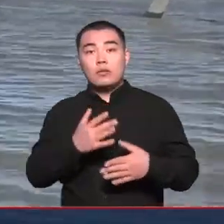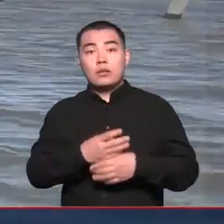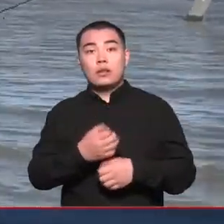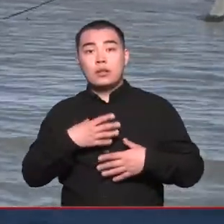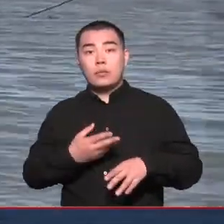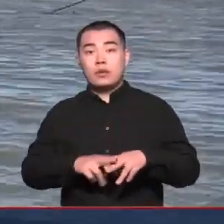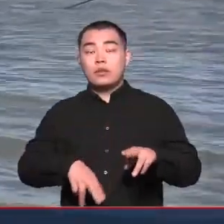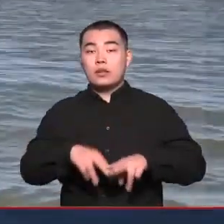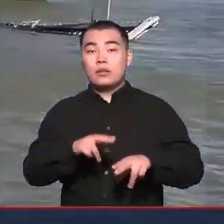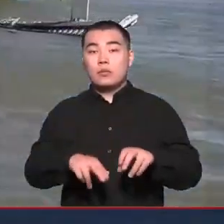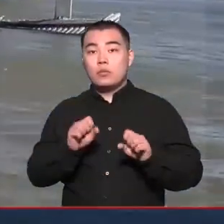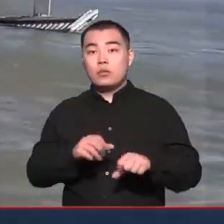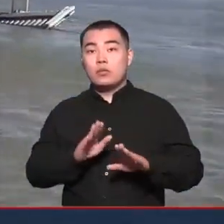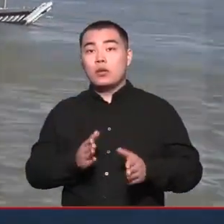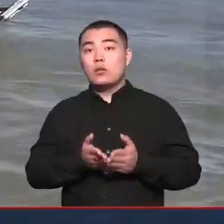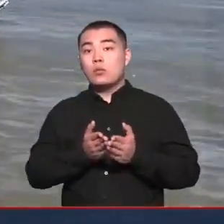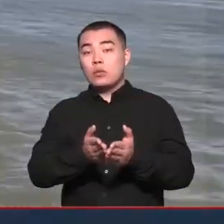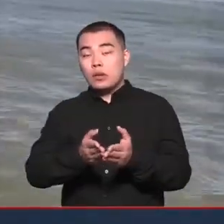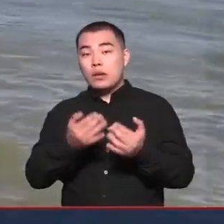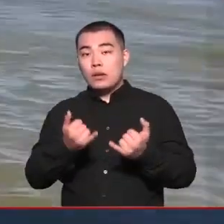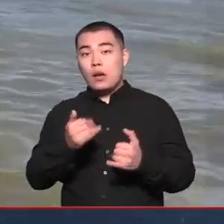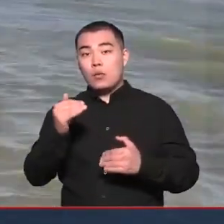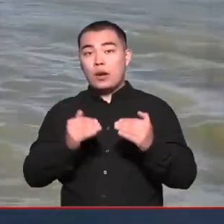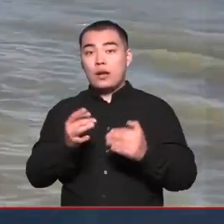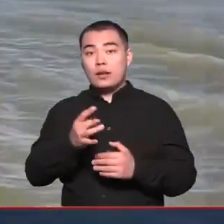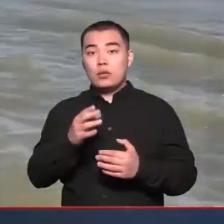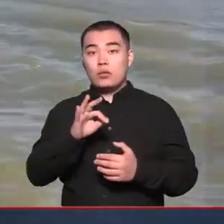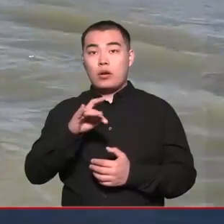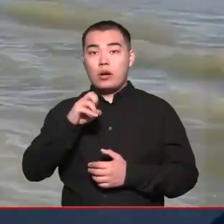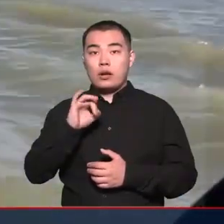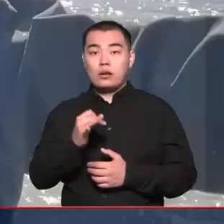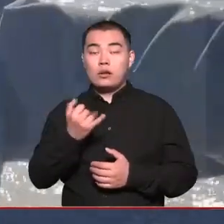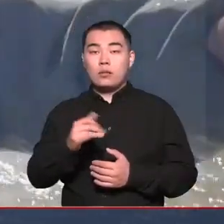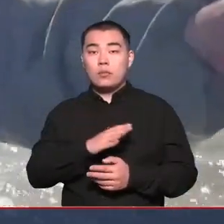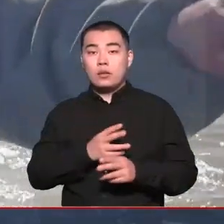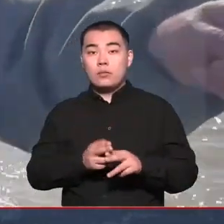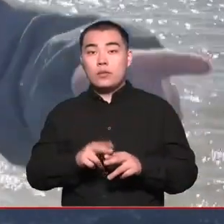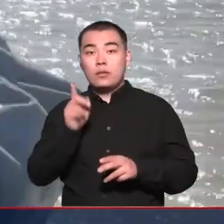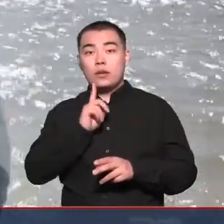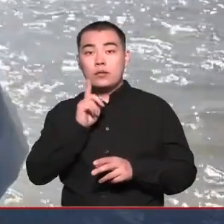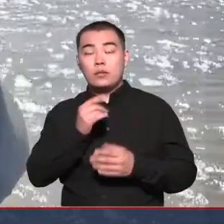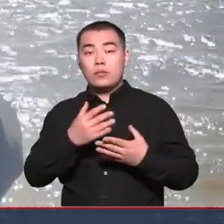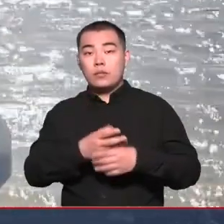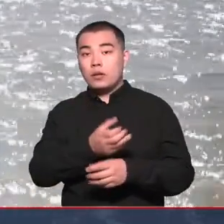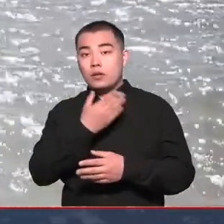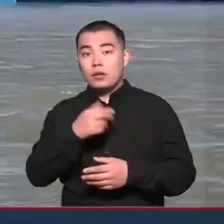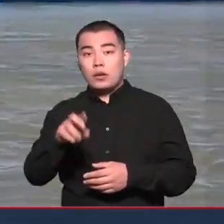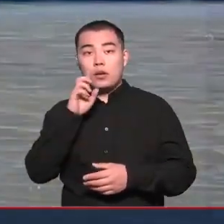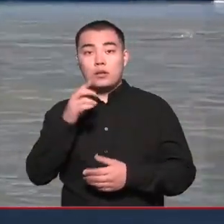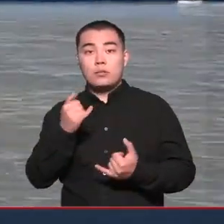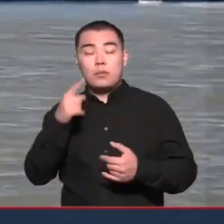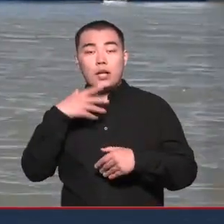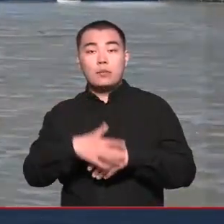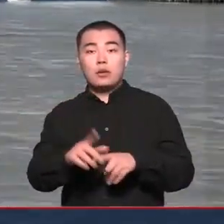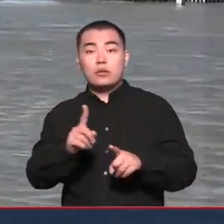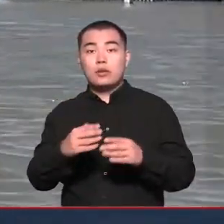жилым строениям можно только на лодке. Сейчас уровень реки Торгай, которая разлилась, пока не спадает. Местные власти понимают, что